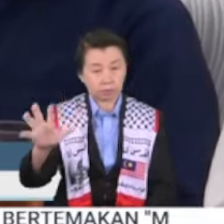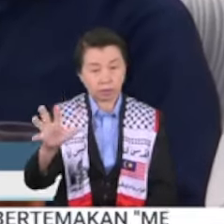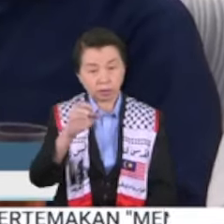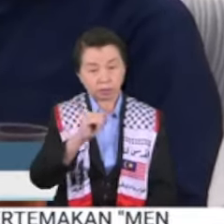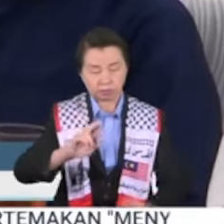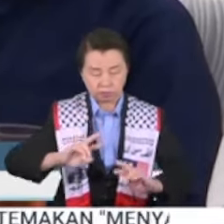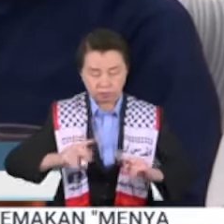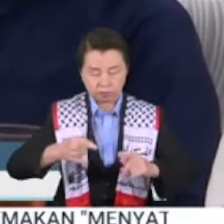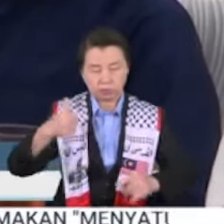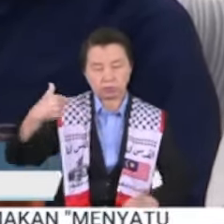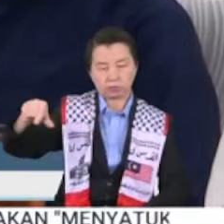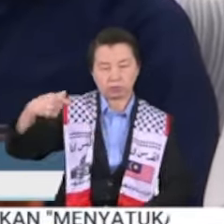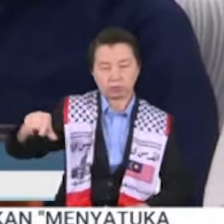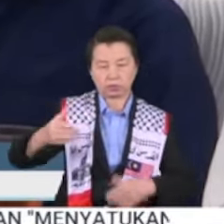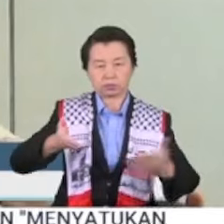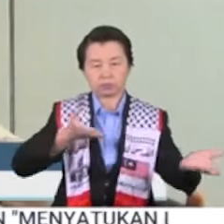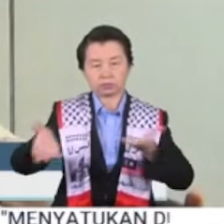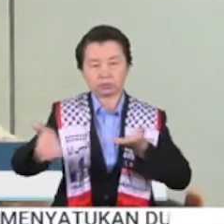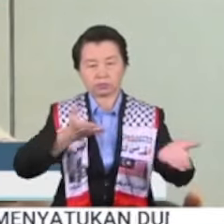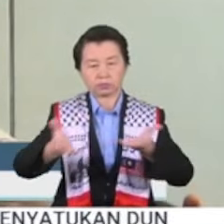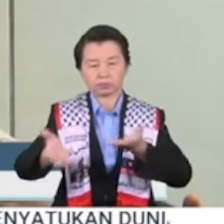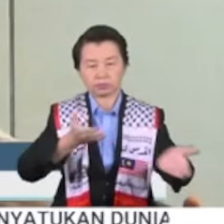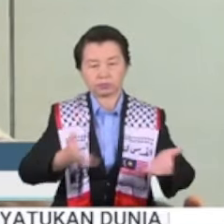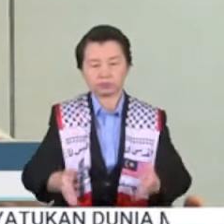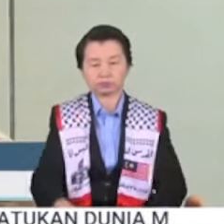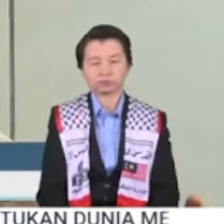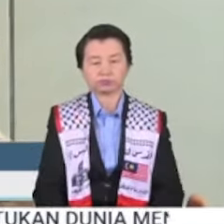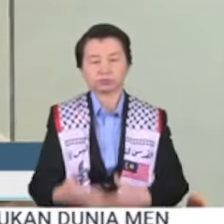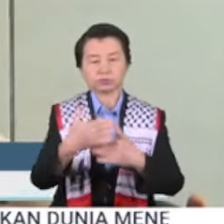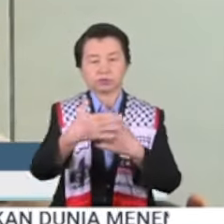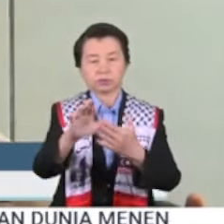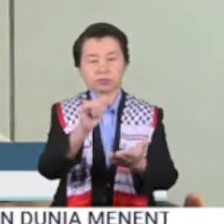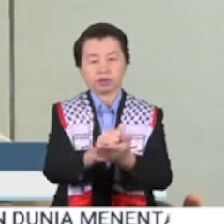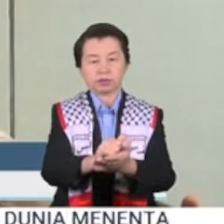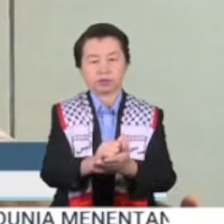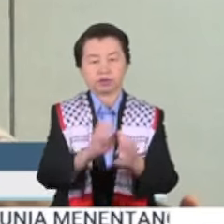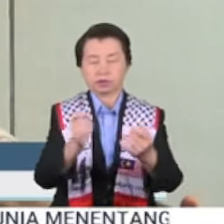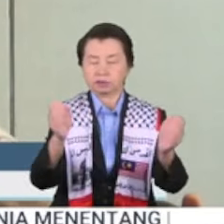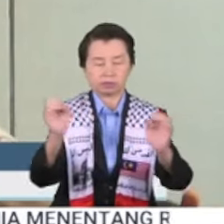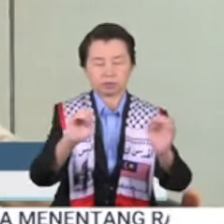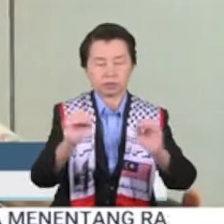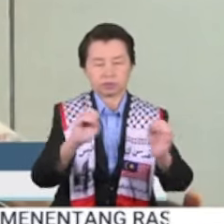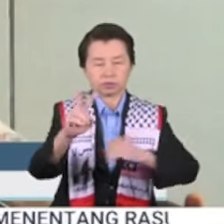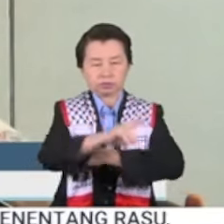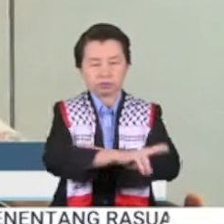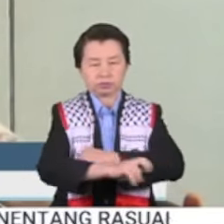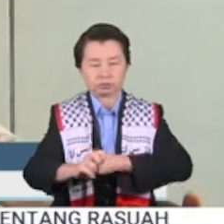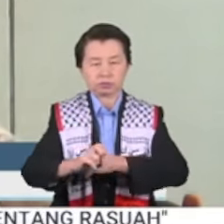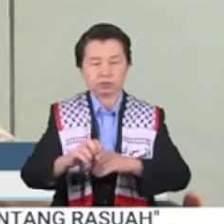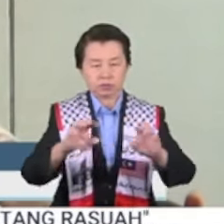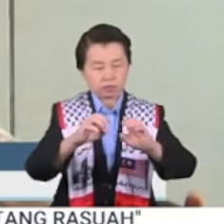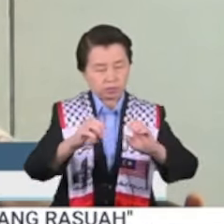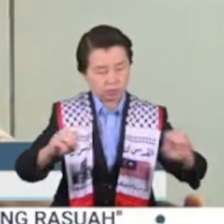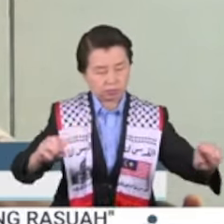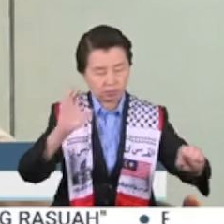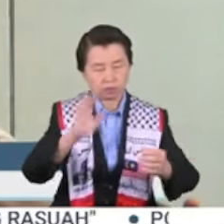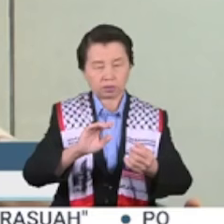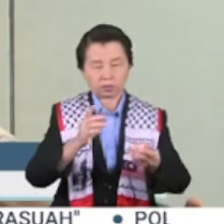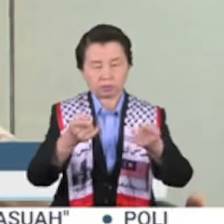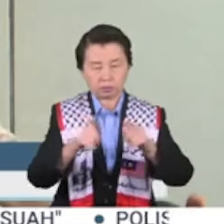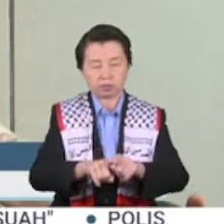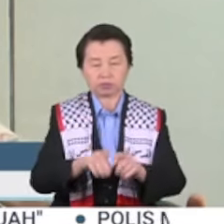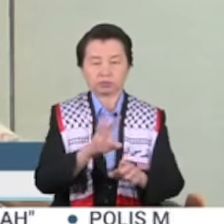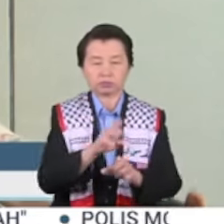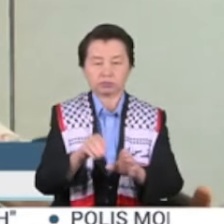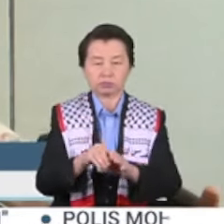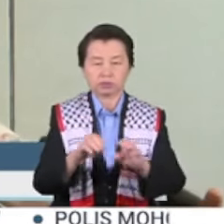sekaligus meningkatkan kualiti perkhidmatan. Jadi selepas ini tidak ada, kita berharap tidak ada lagi kecurian kabel ya, yang akan berlaku yang